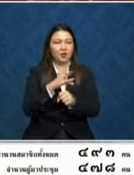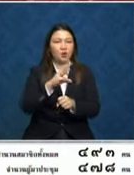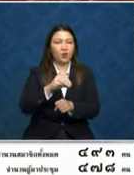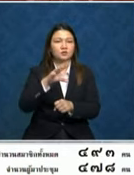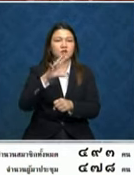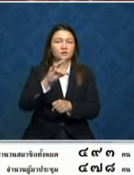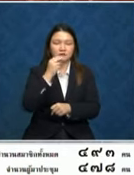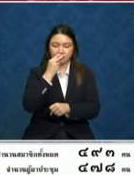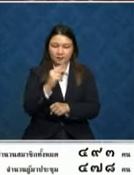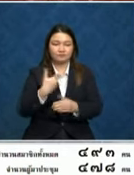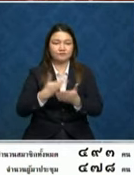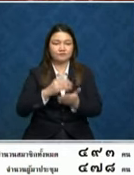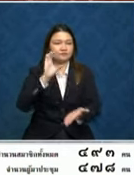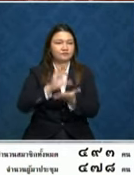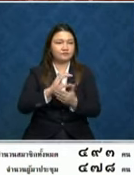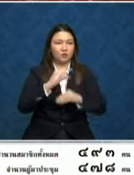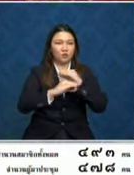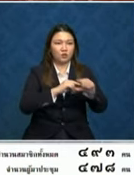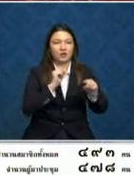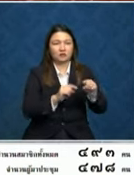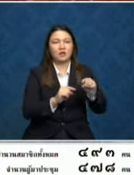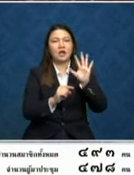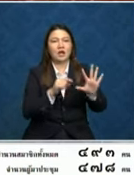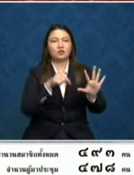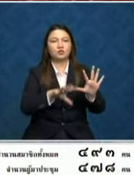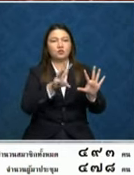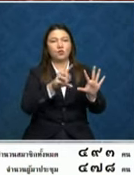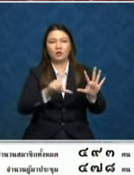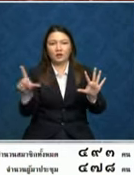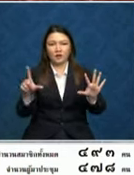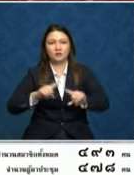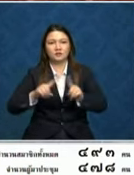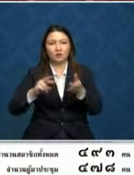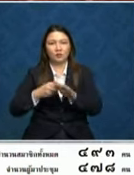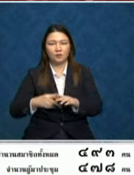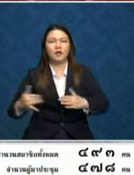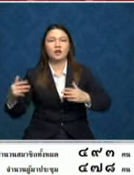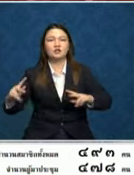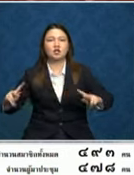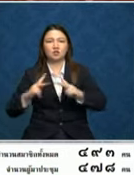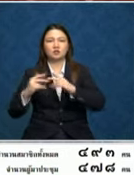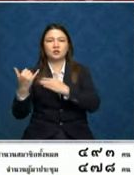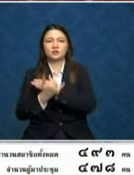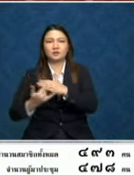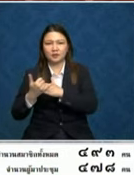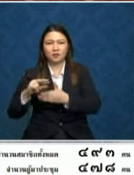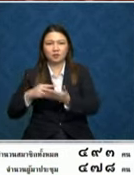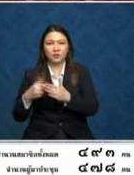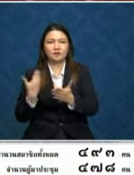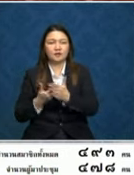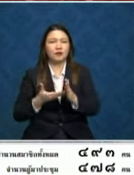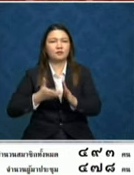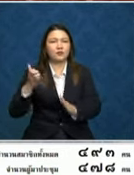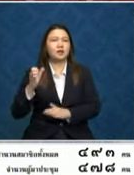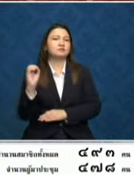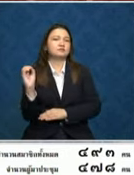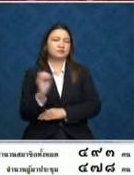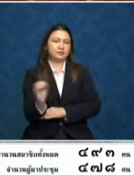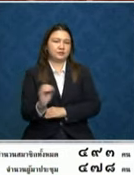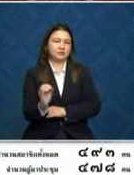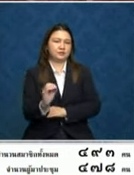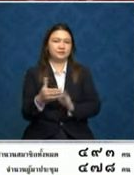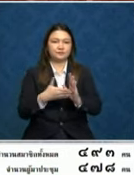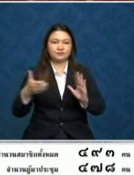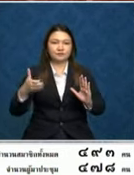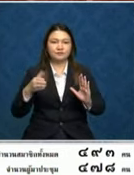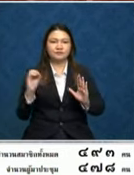ตั้งงบประมาณนะคะในส่วนนี้ว่าอีก 5.6 ล้านบาทด้วยกันแต่ทางกระทรวงการต่างประเทศค่ะไม่ได้มีการเบิกจ่ายงบประมาณในส่วนนี้แต่อย่างไร